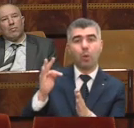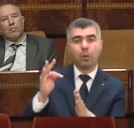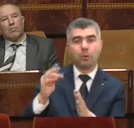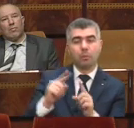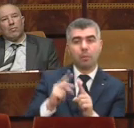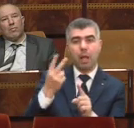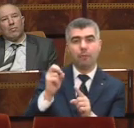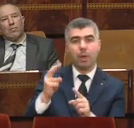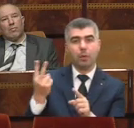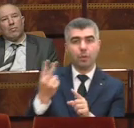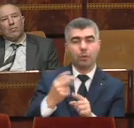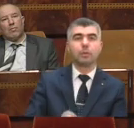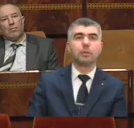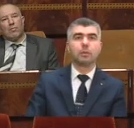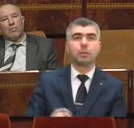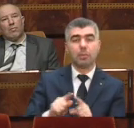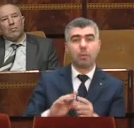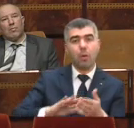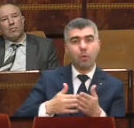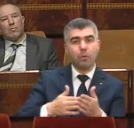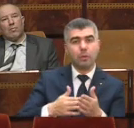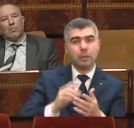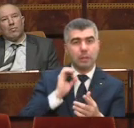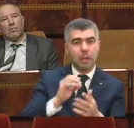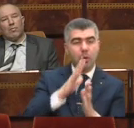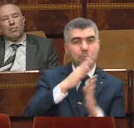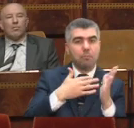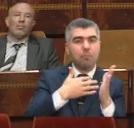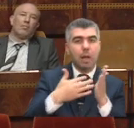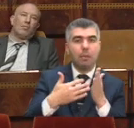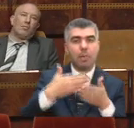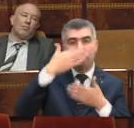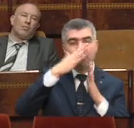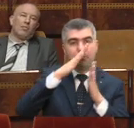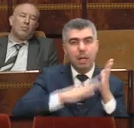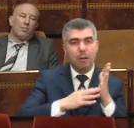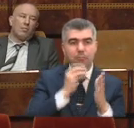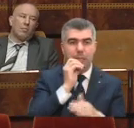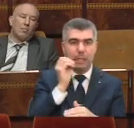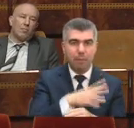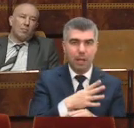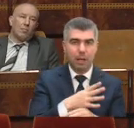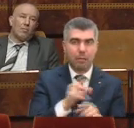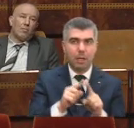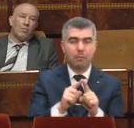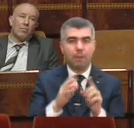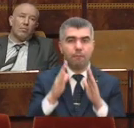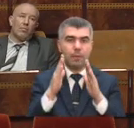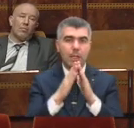للعديد من الإكراهات، منها عن التوجهات الأساسية للبرنامج الوطني للنفايات المنزلية والنفايات المماثلة